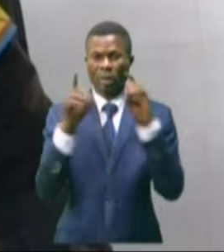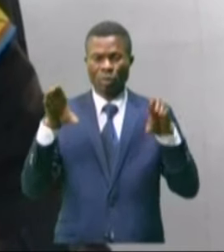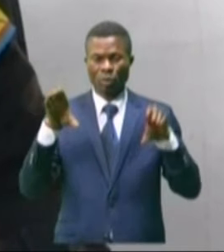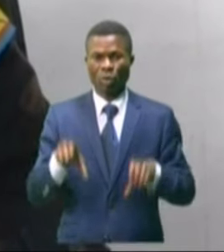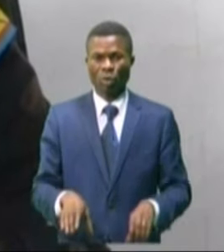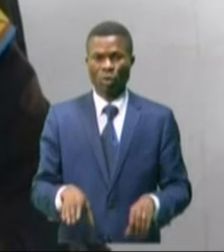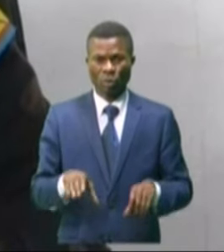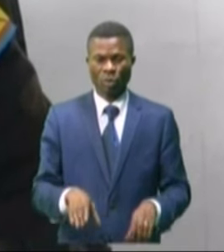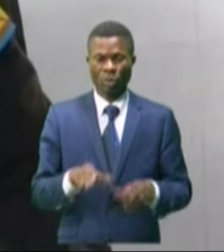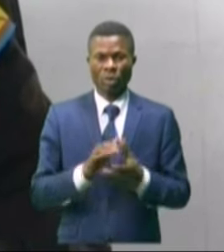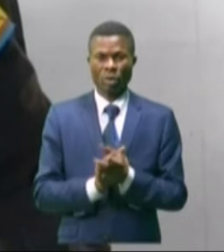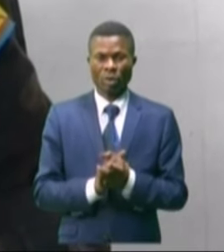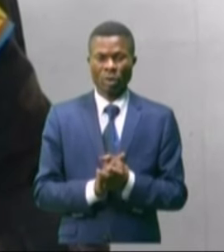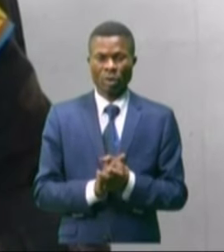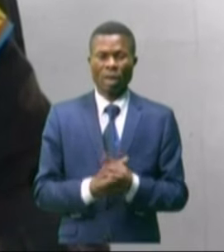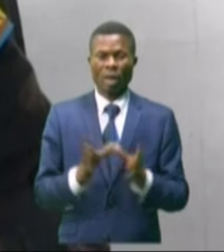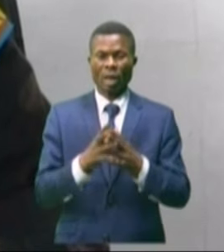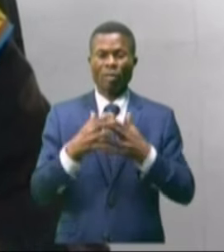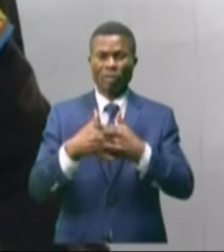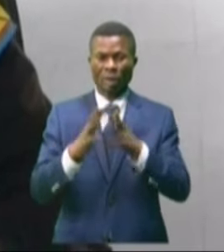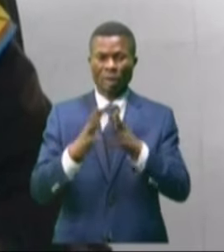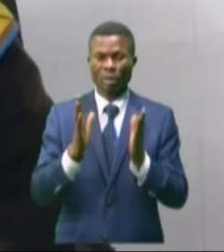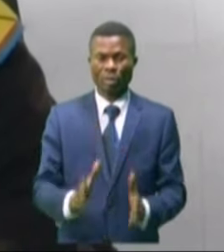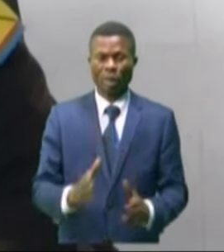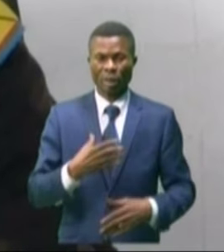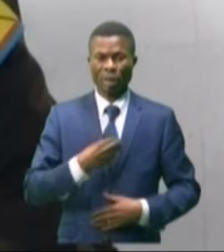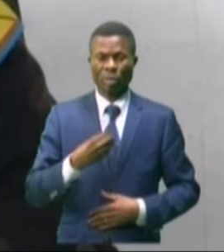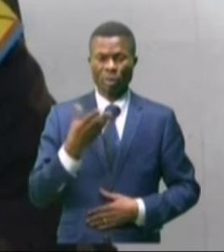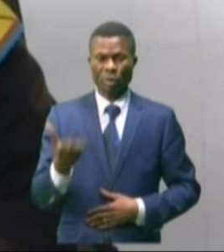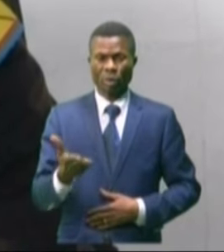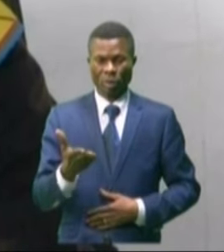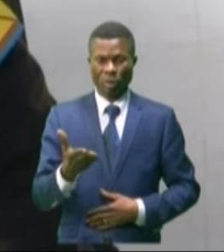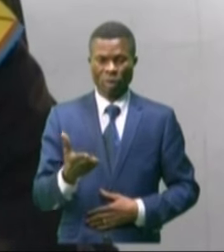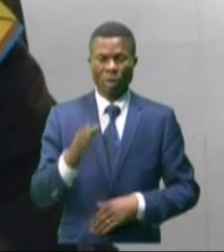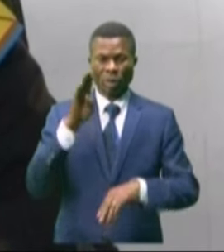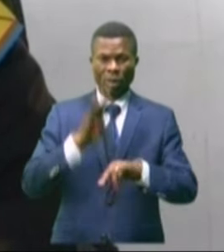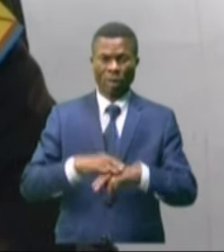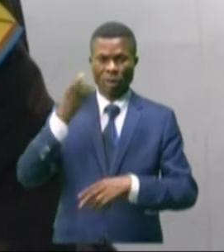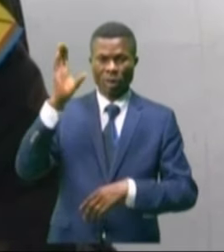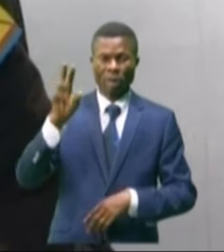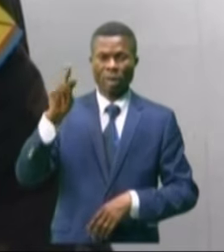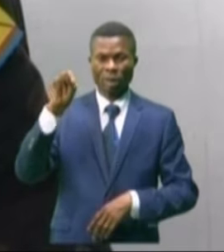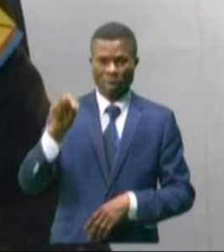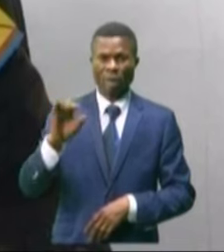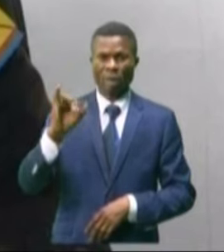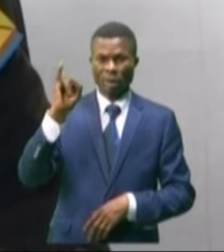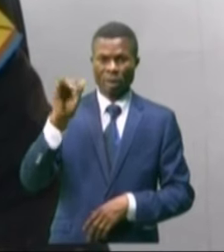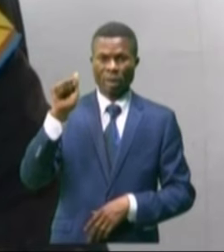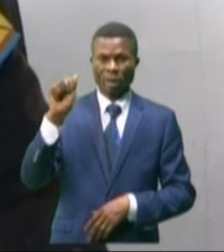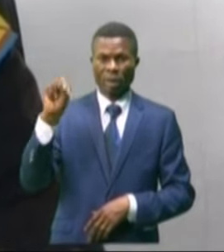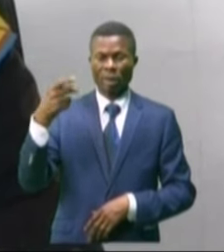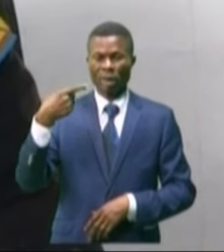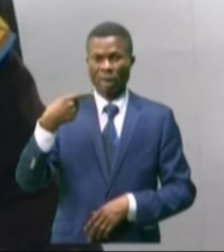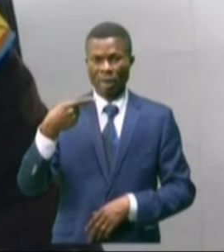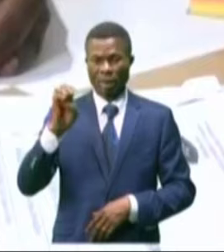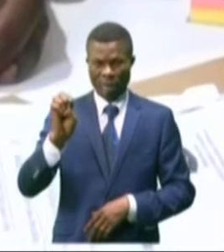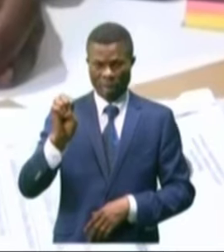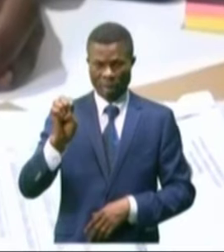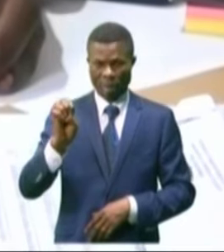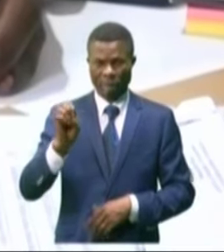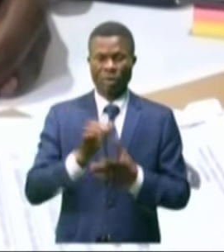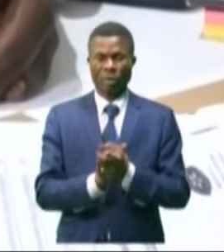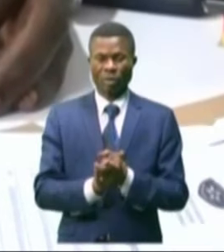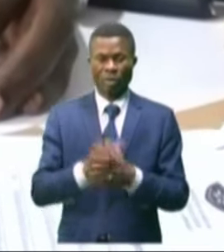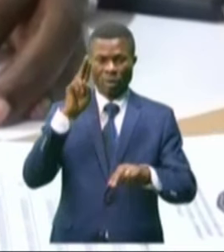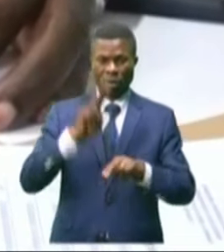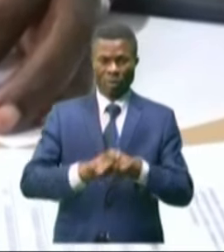Congo et ses partenaires se trouvant au village Nyangé Mpati, situé